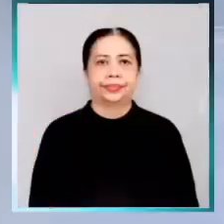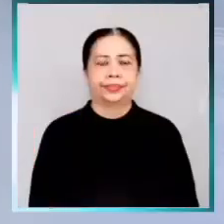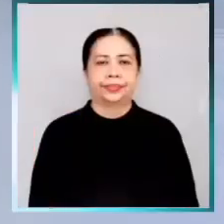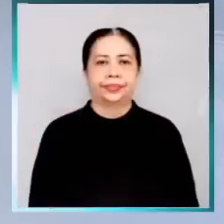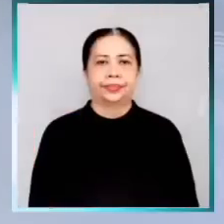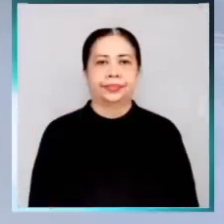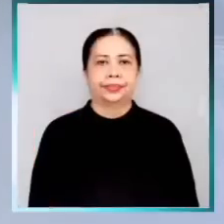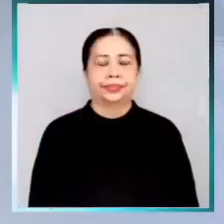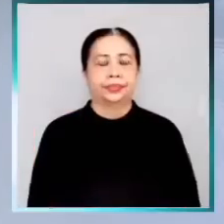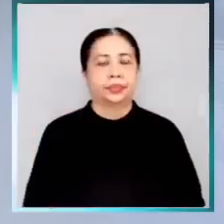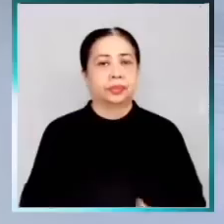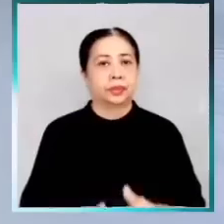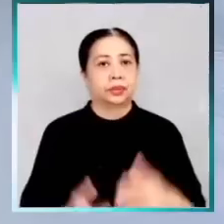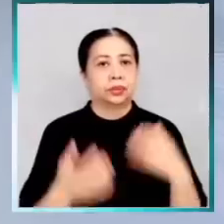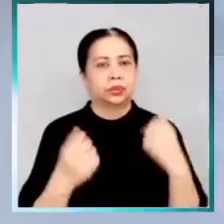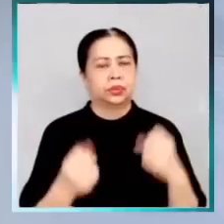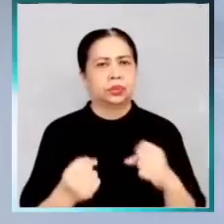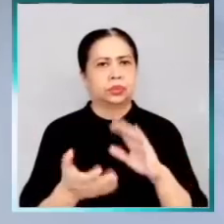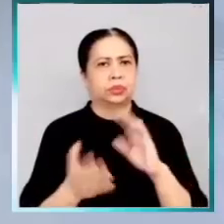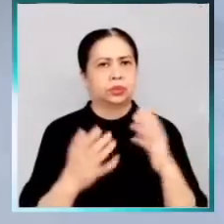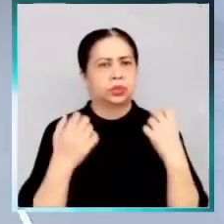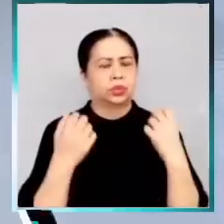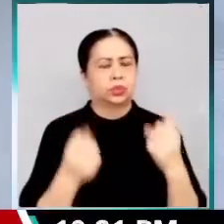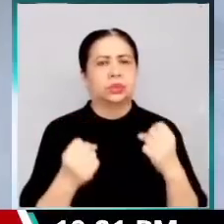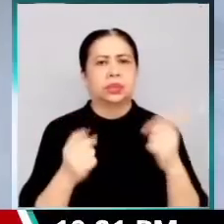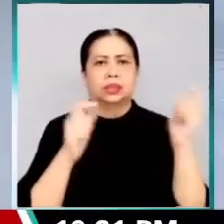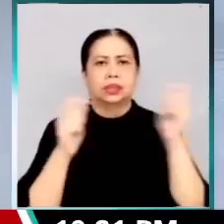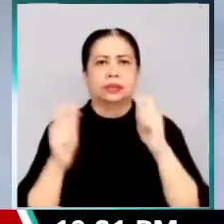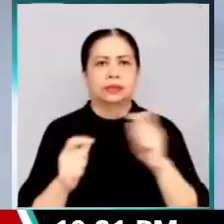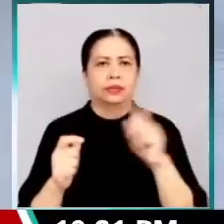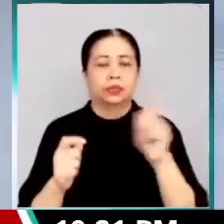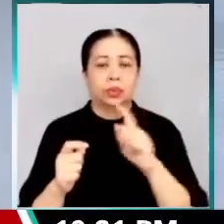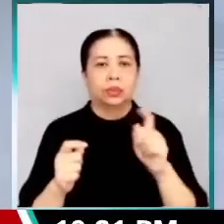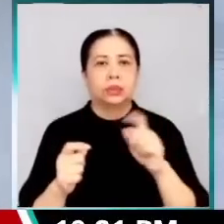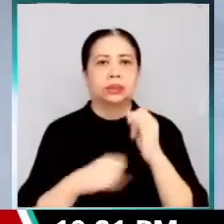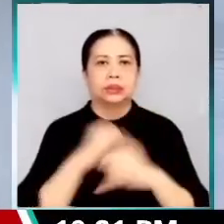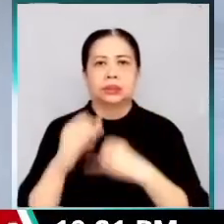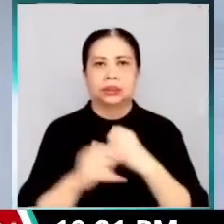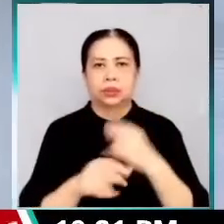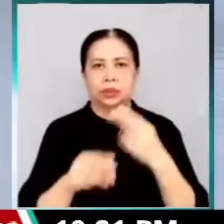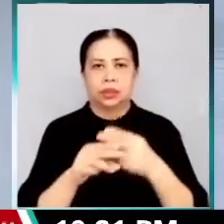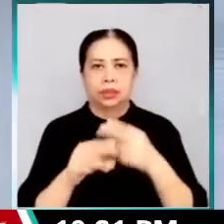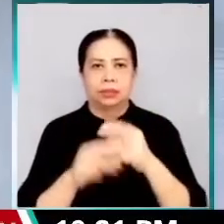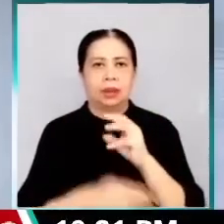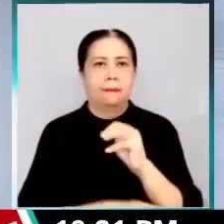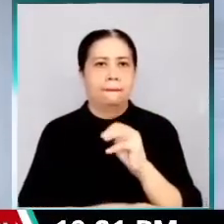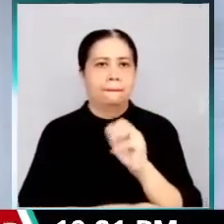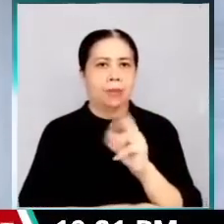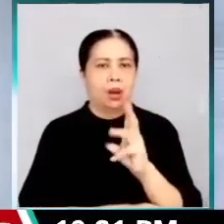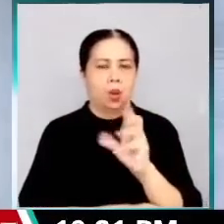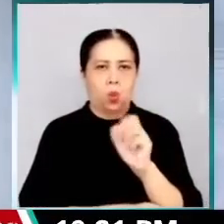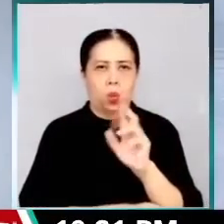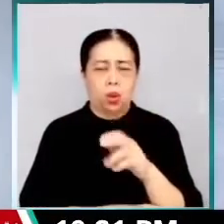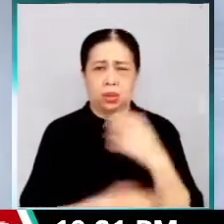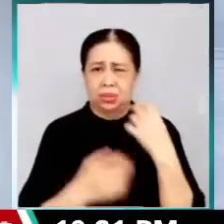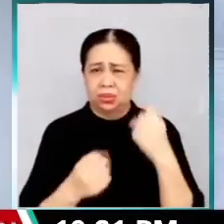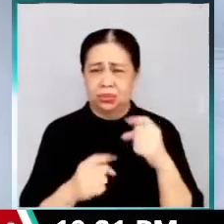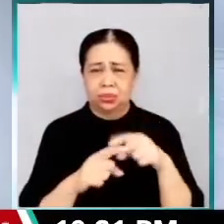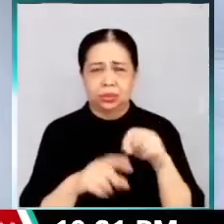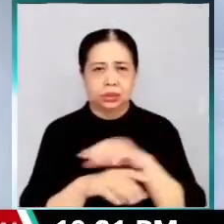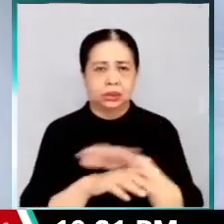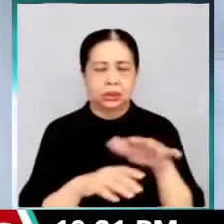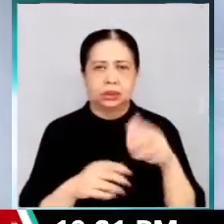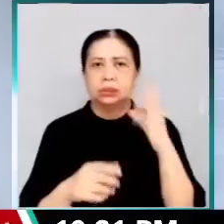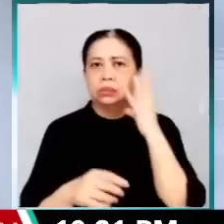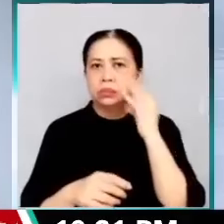Muling lumakas at naging super typhoon na ulit ang bagyong may international name na Mawar. Ang bagsik niya naramdaman ng ilang kababayan natin